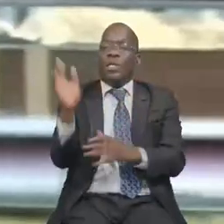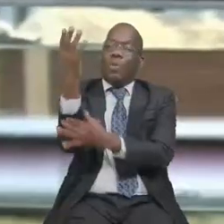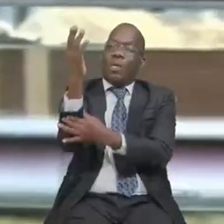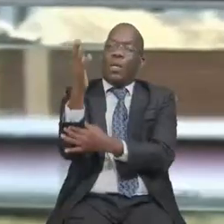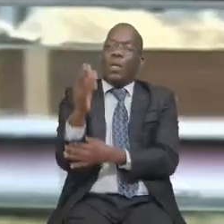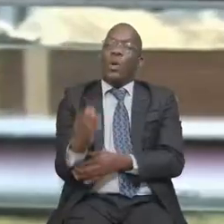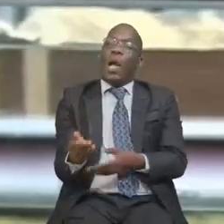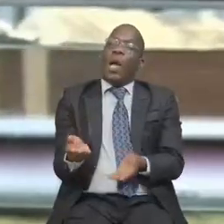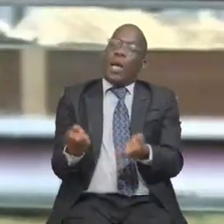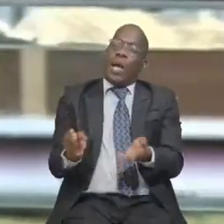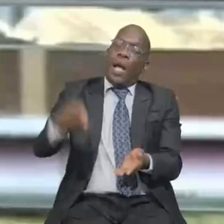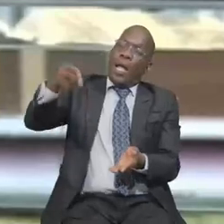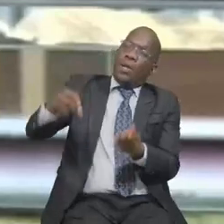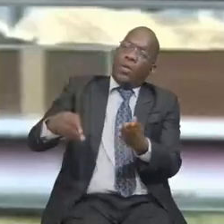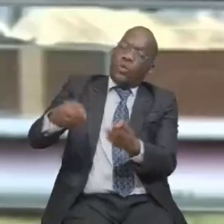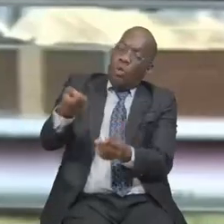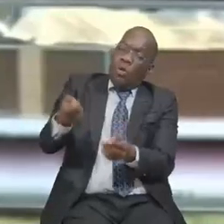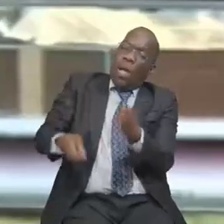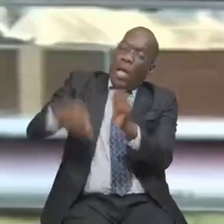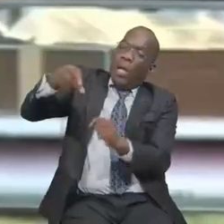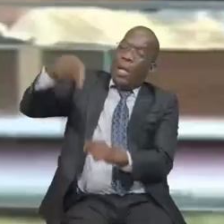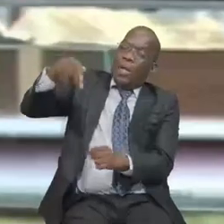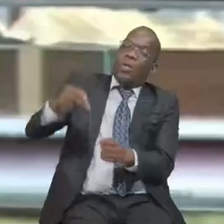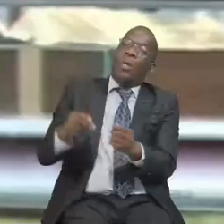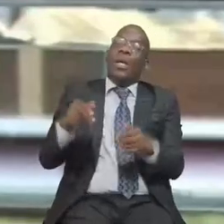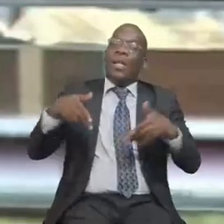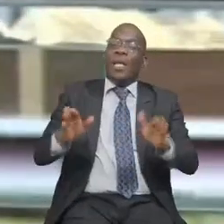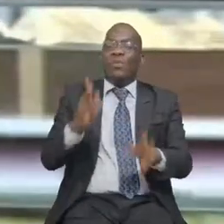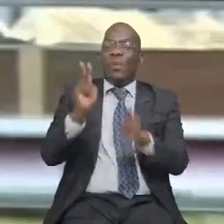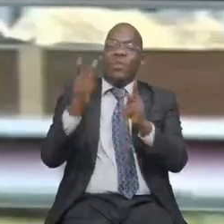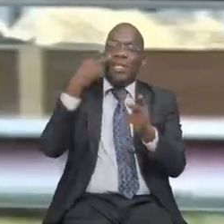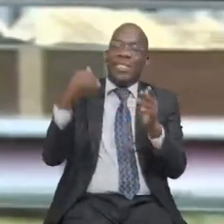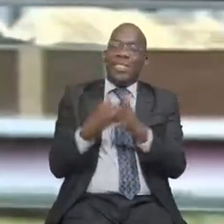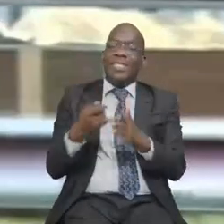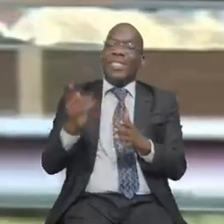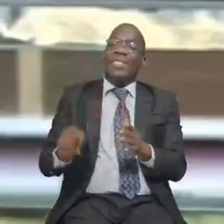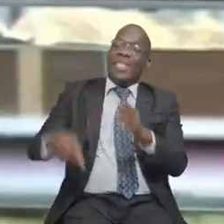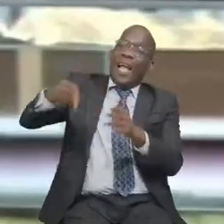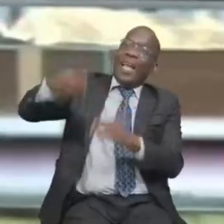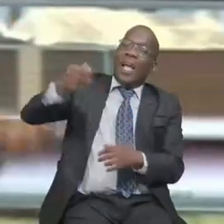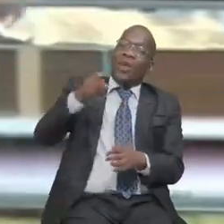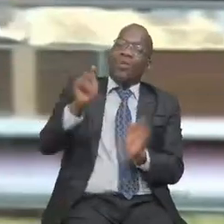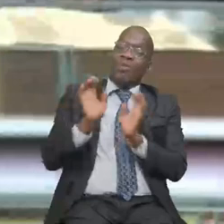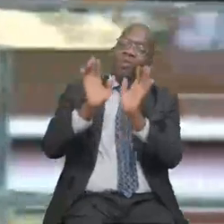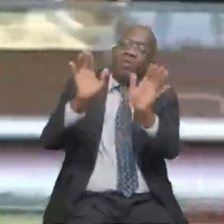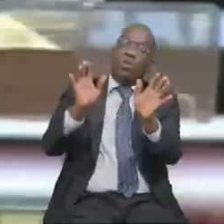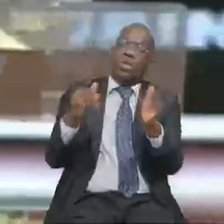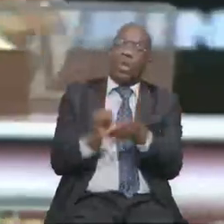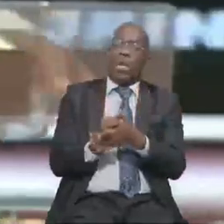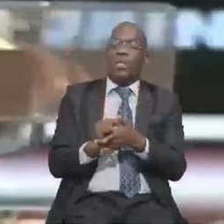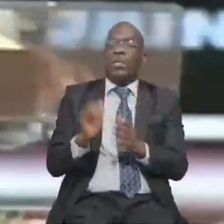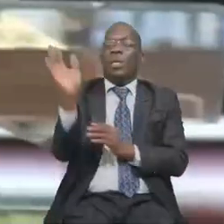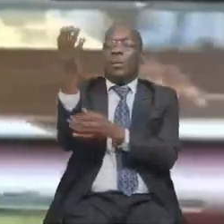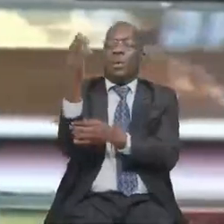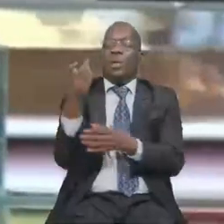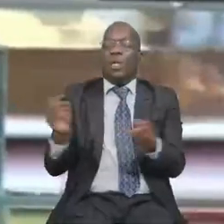haut, que plus de personnes le voient, plus tu élèves la bannière, plus de personnes pourront